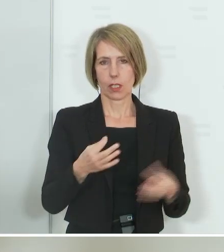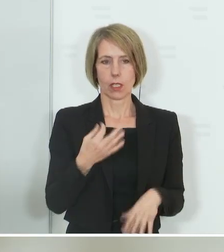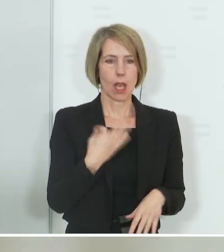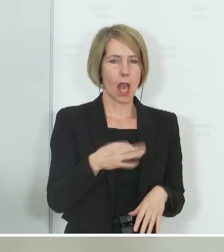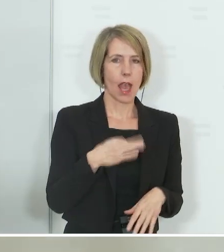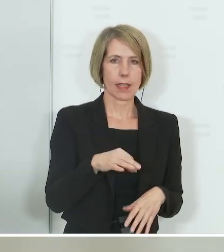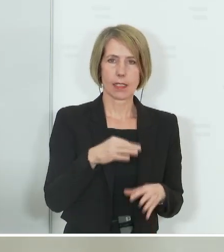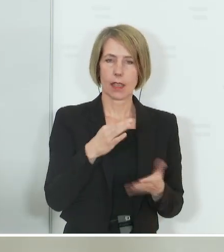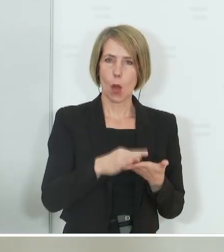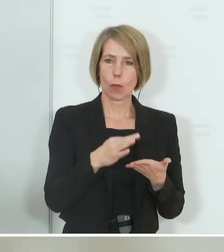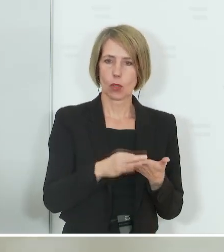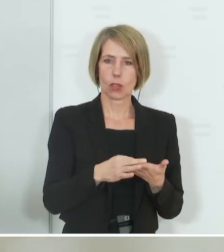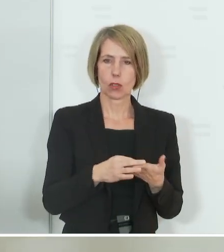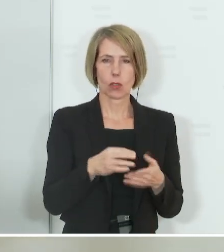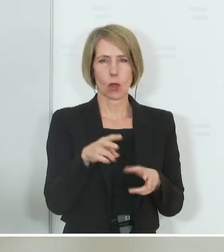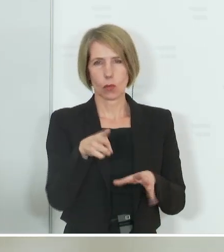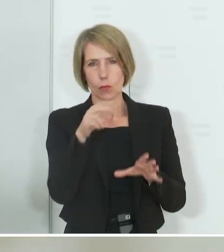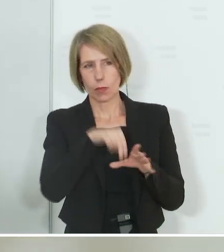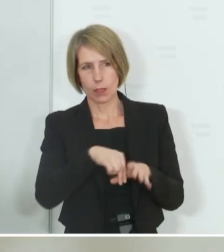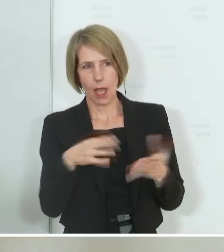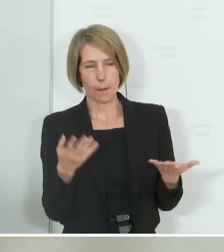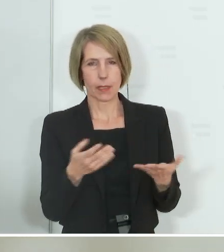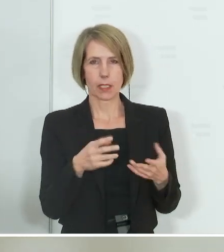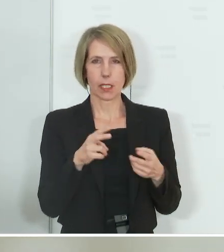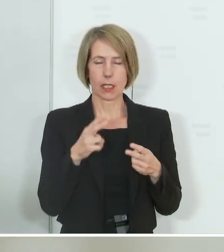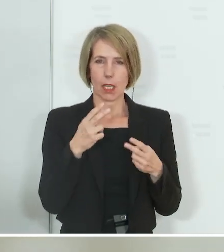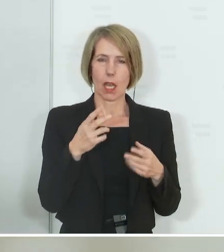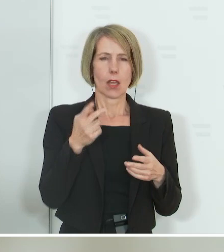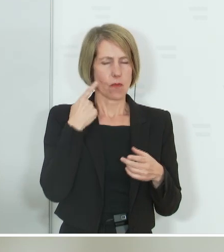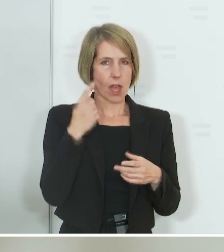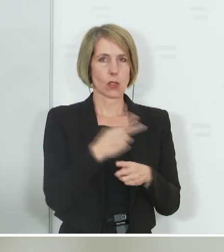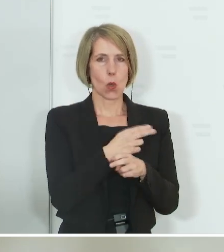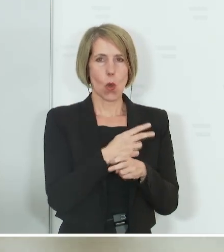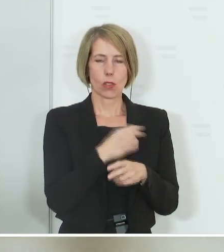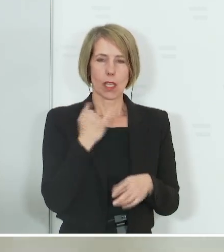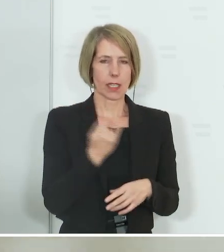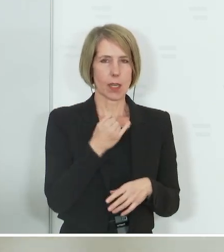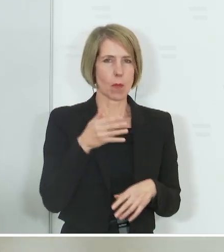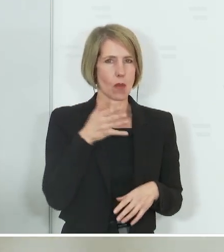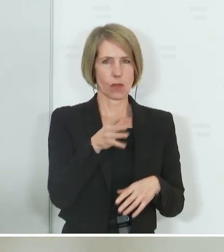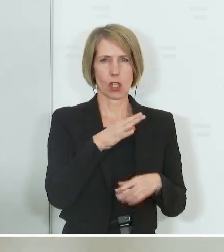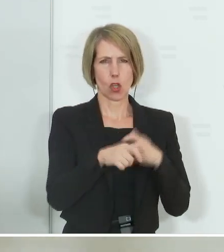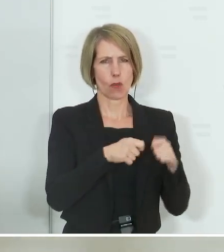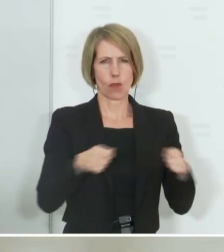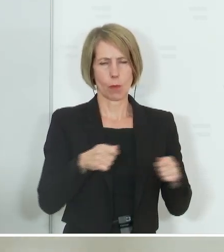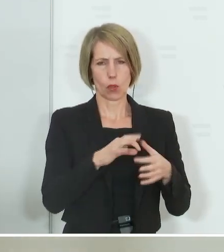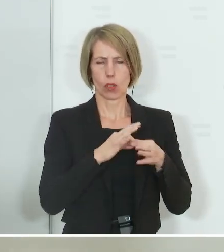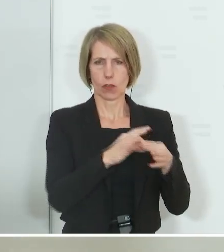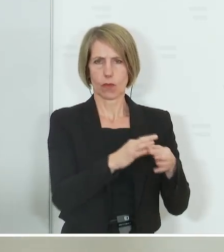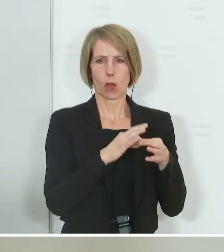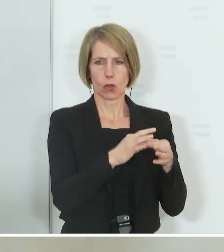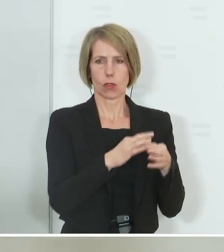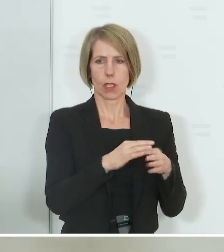der Mitgliedstaaten in Betracht ziehen. Ich weiß, dass Österreich immer ein Verbündeter von uns sein wird, um auf Grundlage des Konsenses,